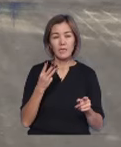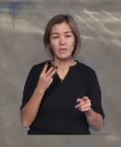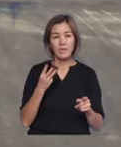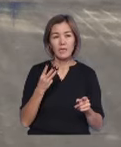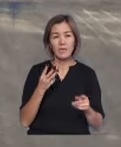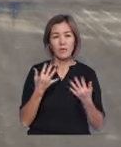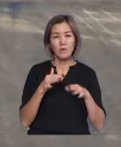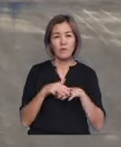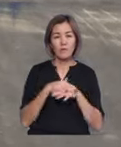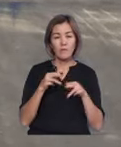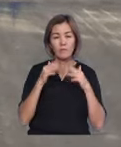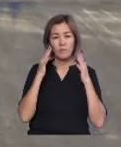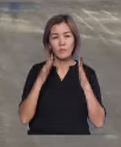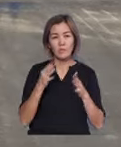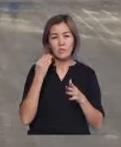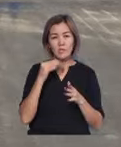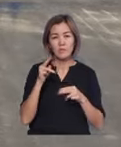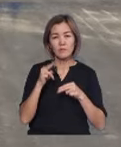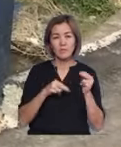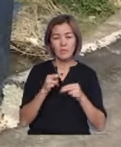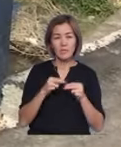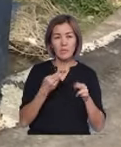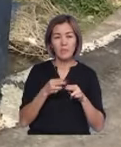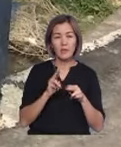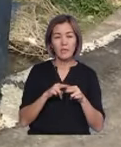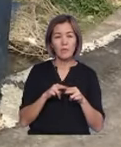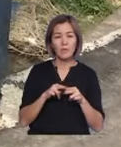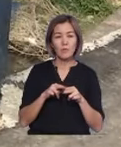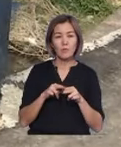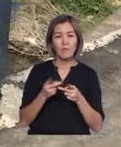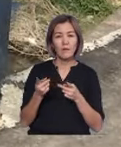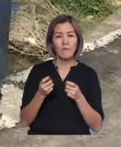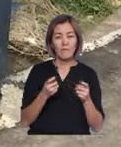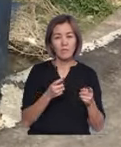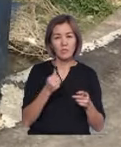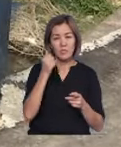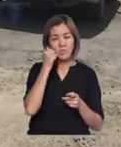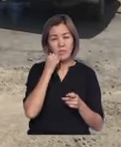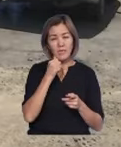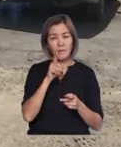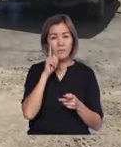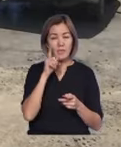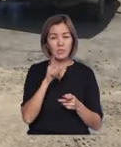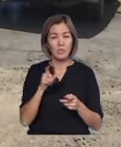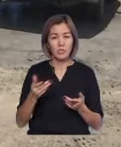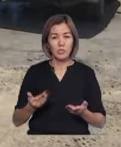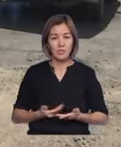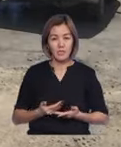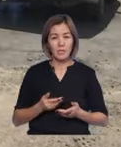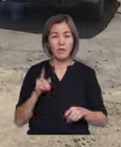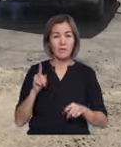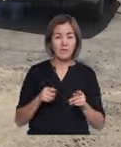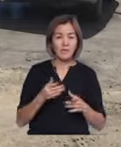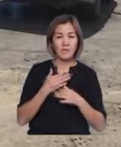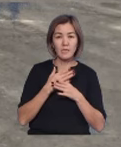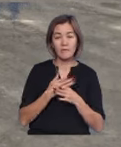огромное значение придавали качеству строительства Поэтому в процесс были вовлечены как пожилые так и молодые жители Некоторые из них